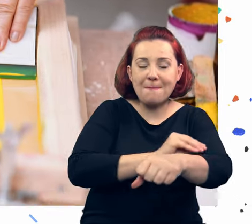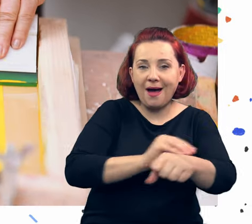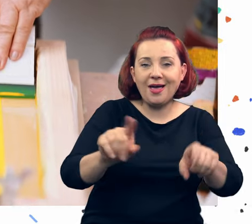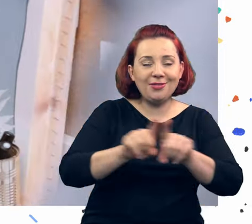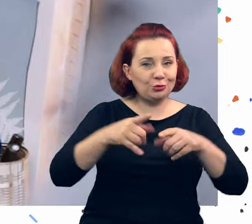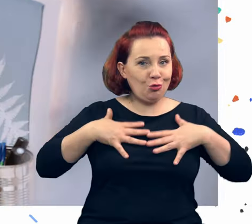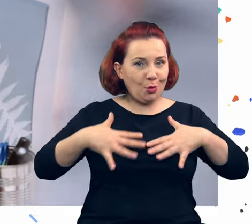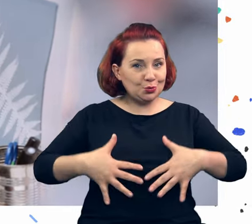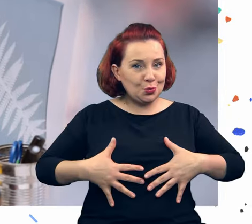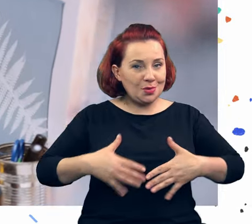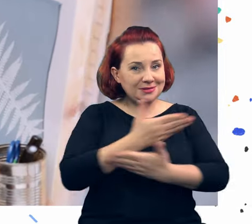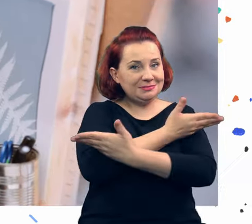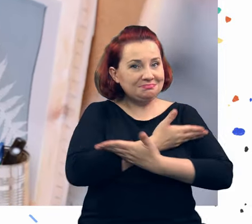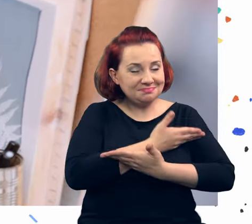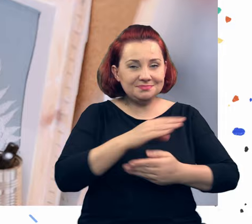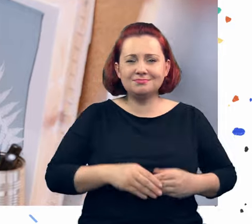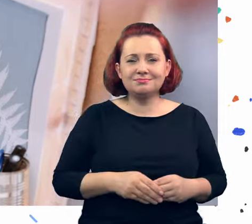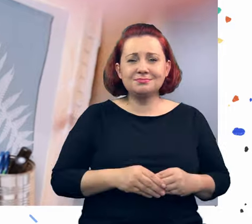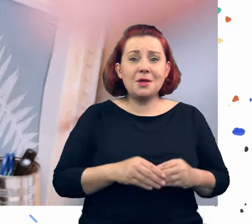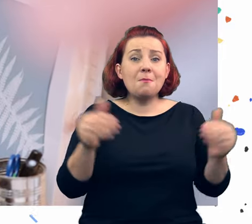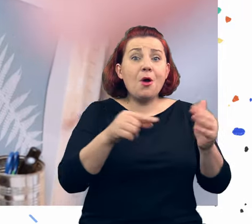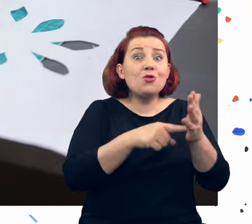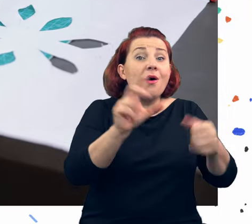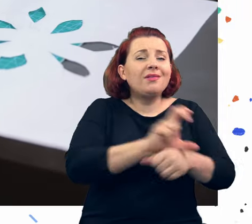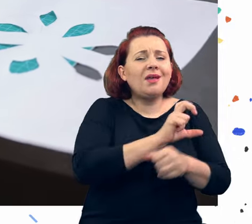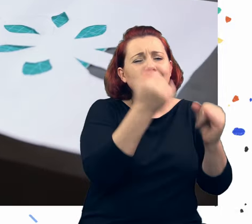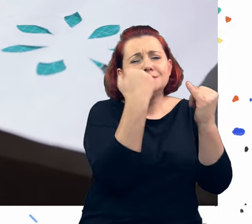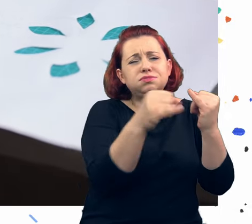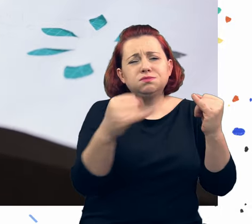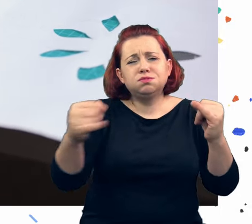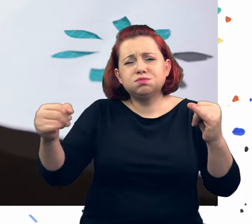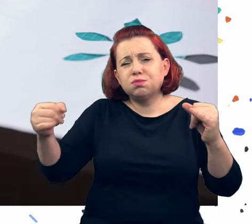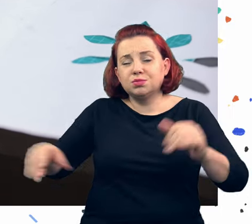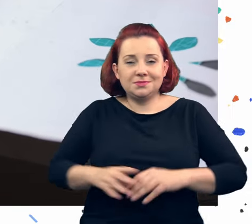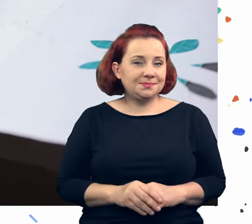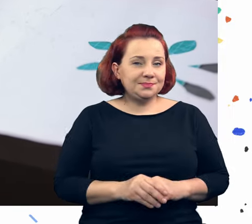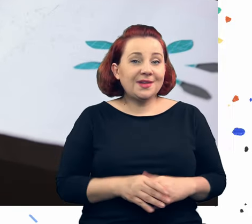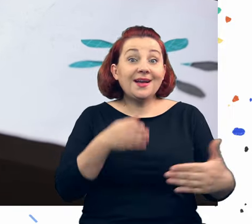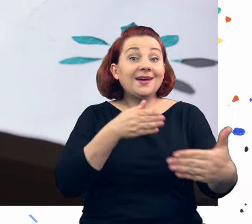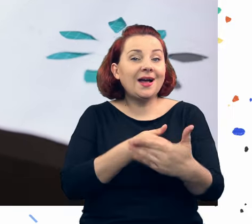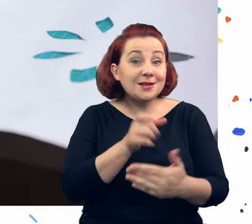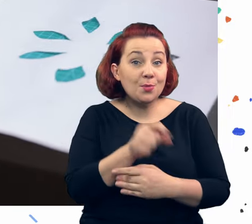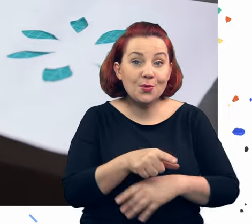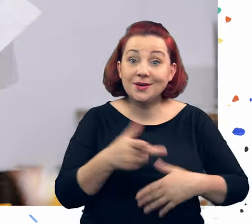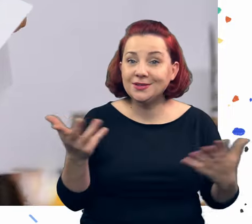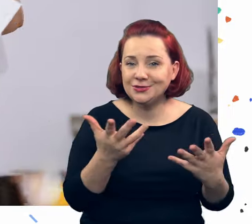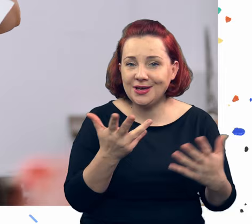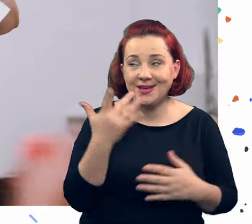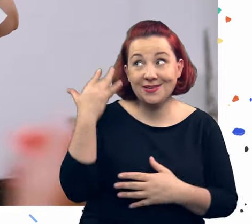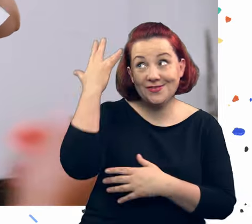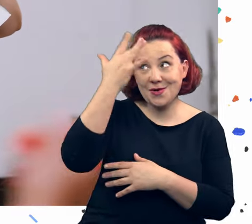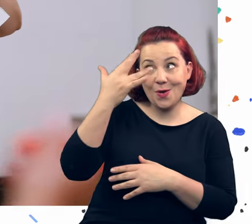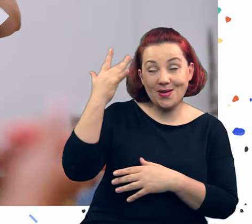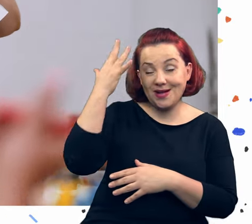i koszulki. Możliwości przy tej technice są olbrzymie. Granicą jest tylko nasza